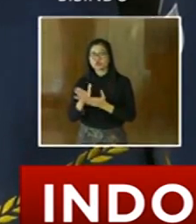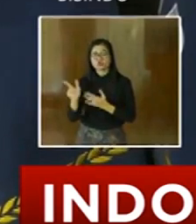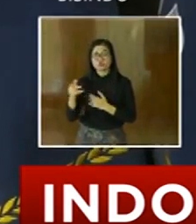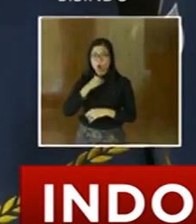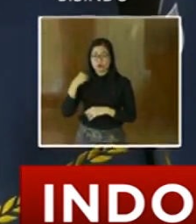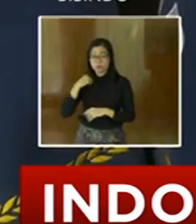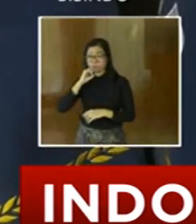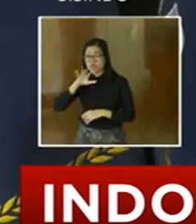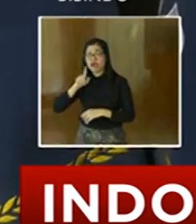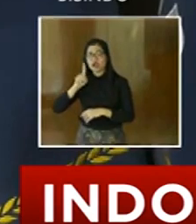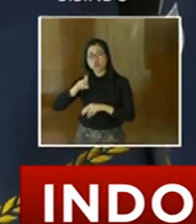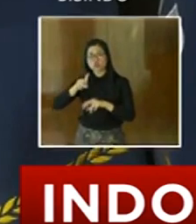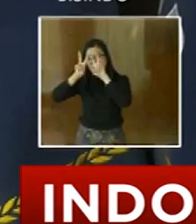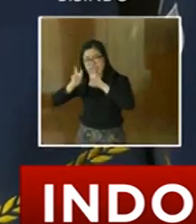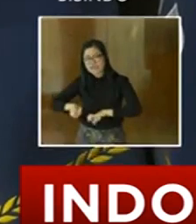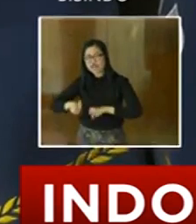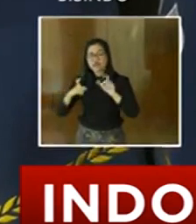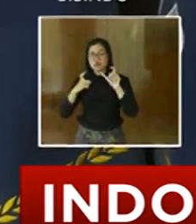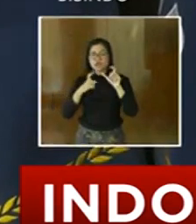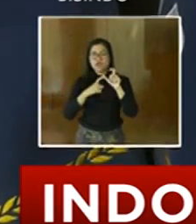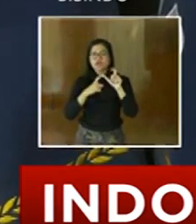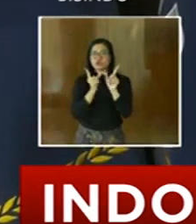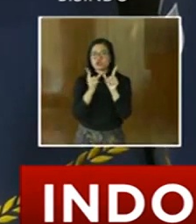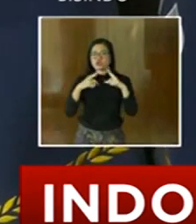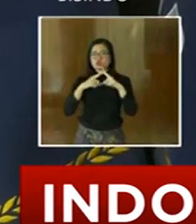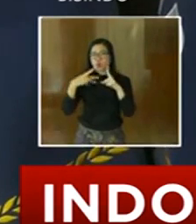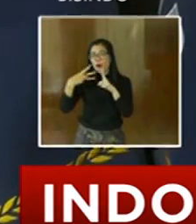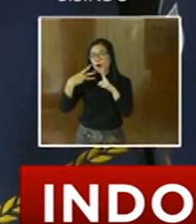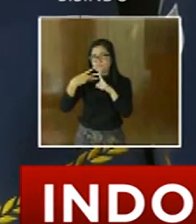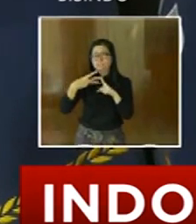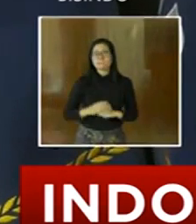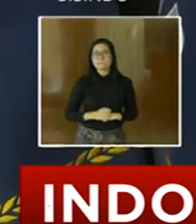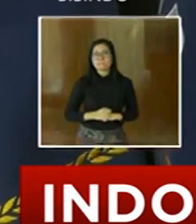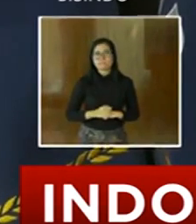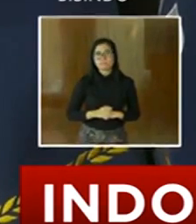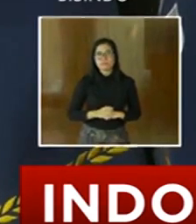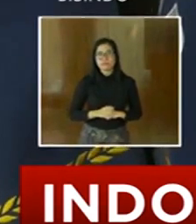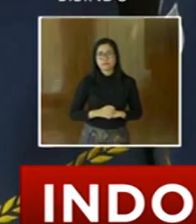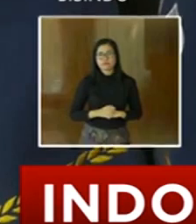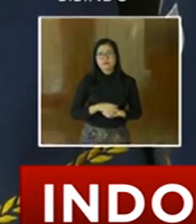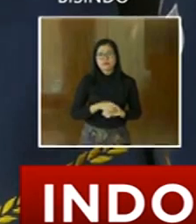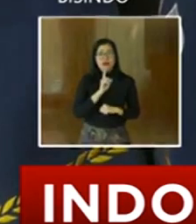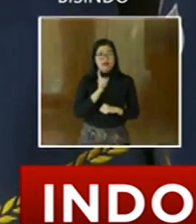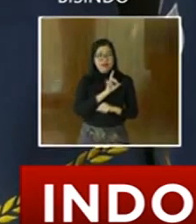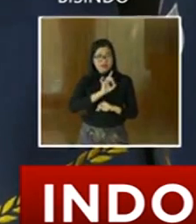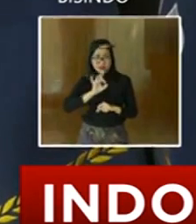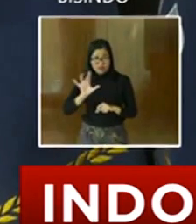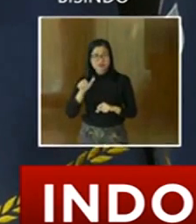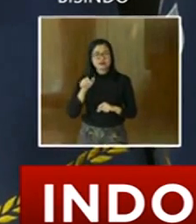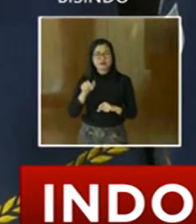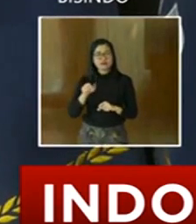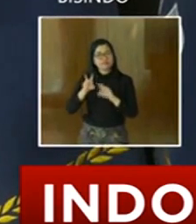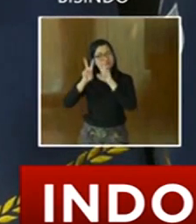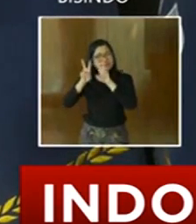oleh dokter untuk dilakukan pemeriksaan Sweep dalam rangka memeriksa bebasnya Tetapi ada juga diantara mereka yang